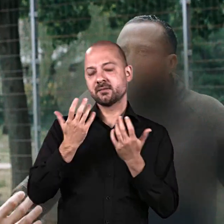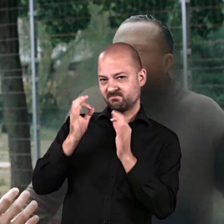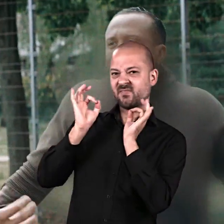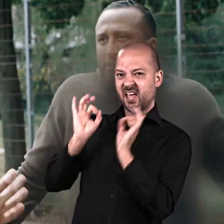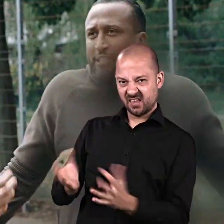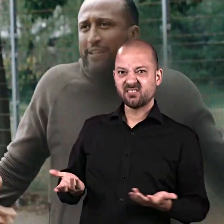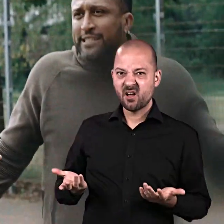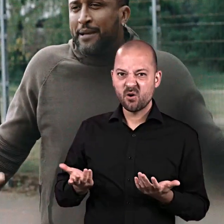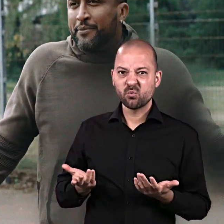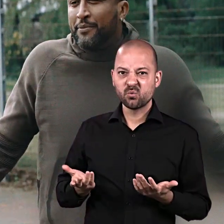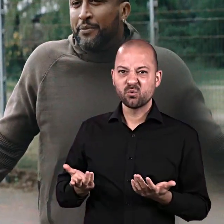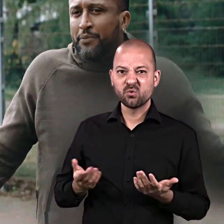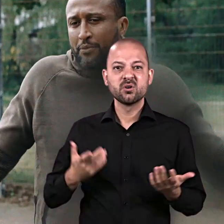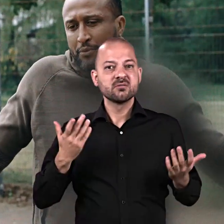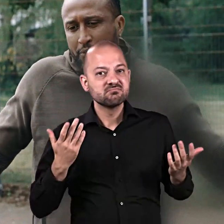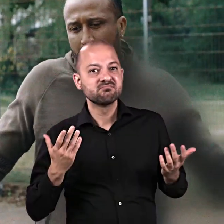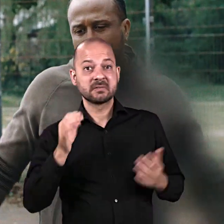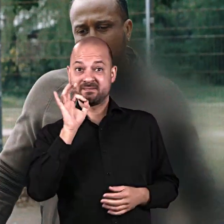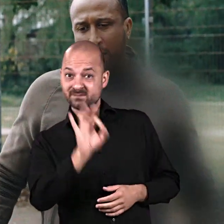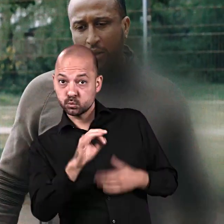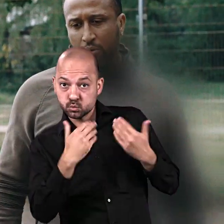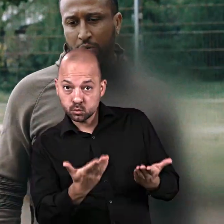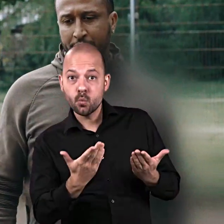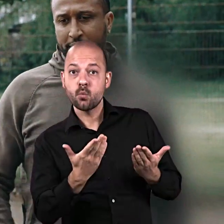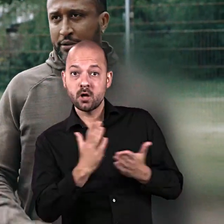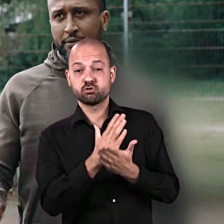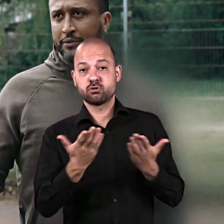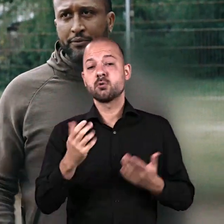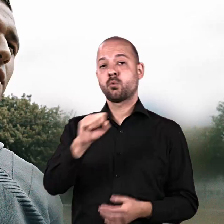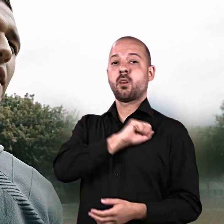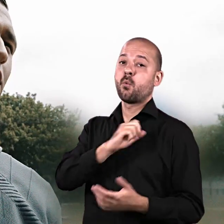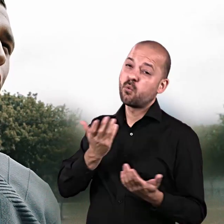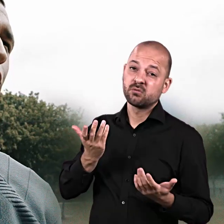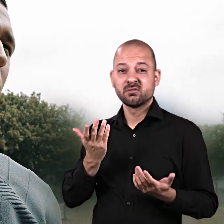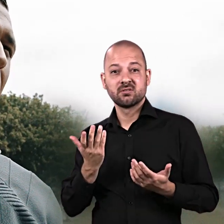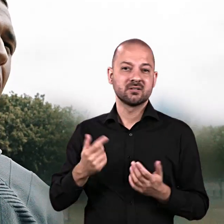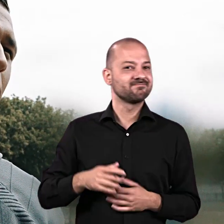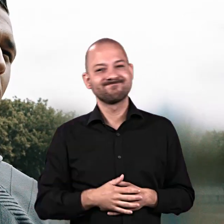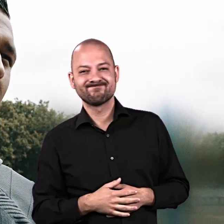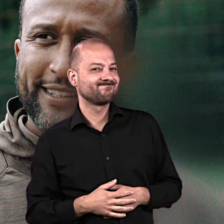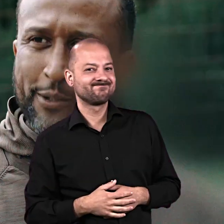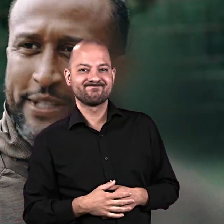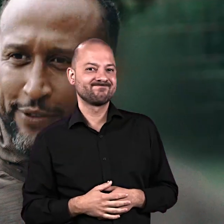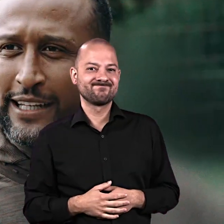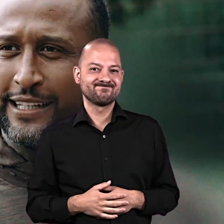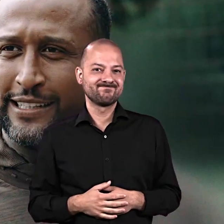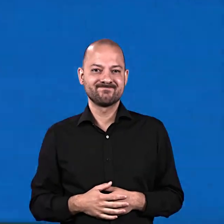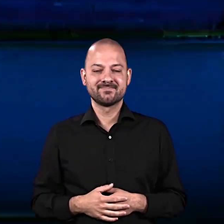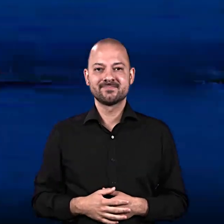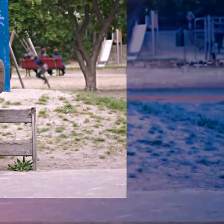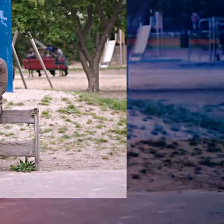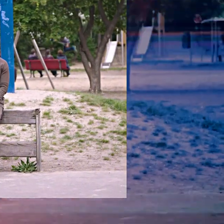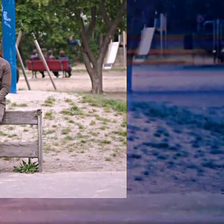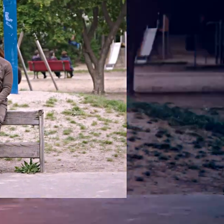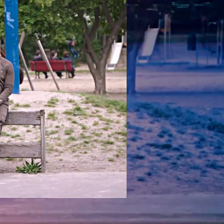damit dann... Man muss mit den Konsequenzen leben. mit den Konsequenzen leben. So. Wenn man sich für den Weg entscheidet, es richtig lohnt, tut es sich dann nicht im Endeffekt. Es lohnt sich wirklich nicht.